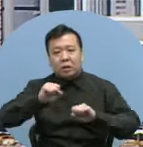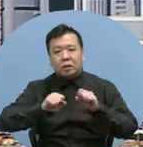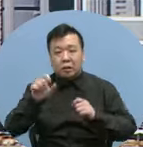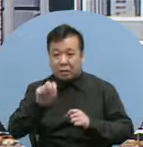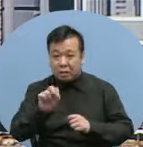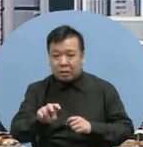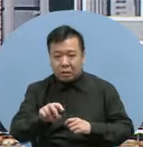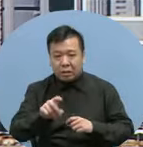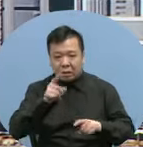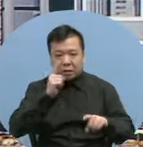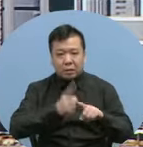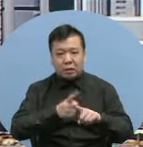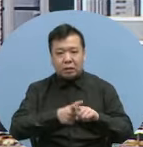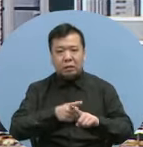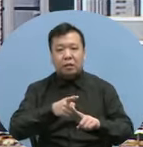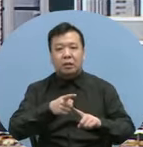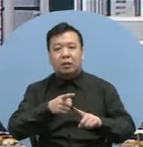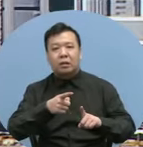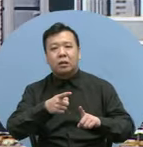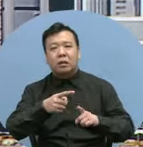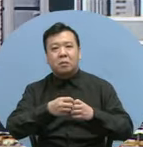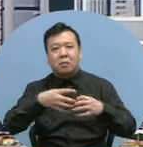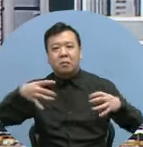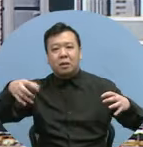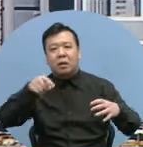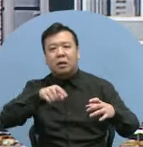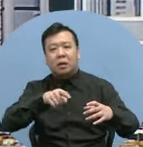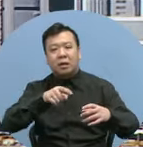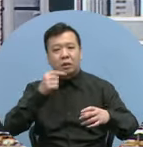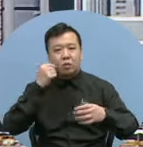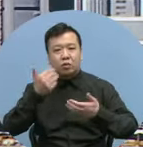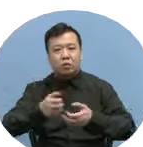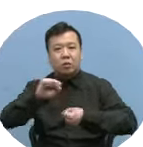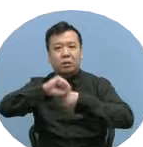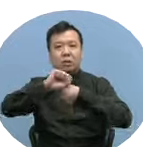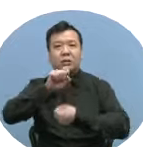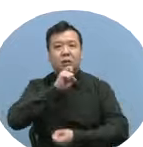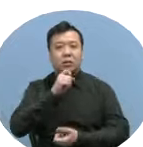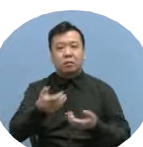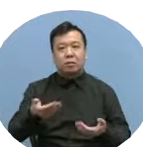話咧，咁其實就係可能嗰、那個爆發嗰個情況就會更加嚴重啦。